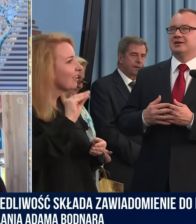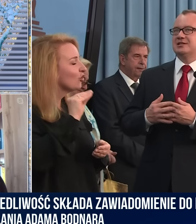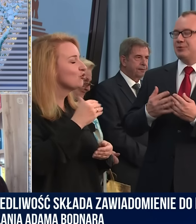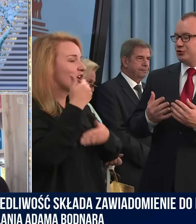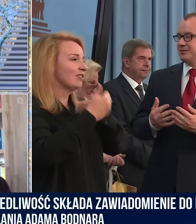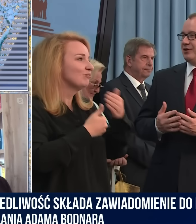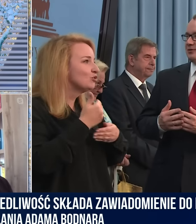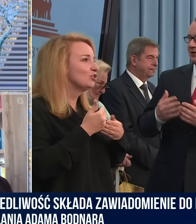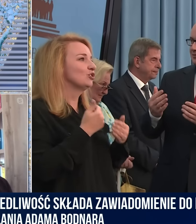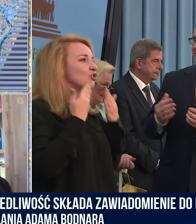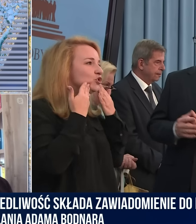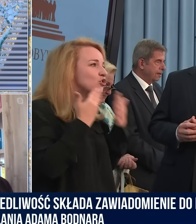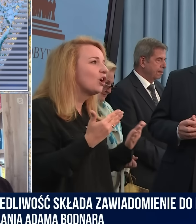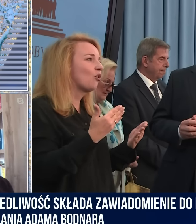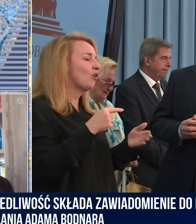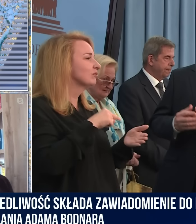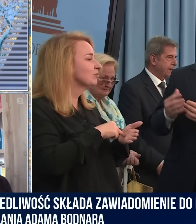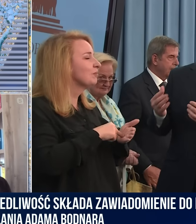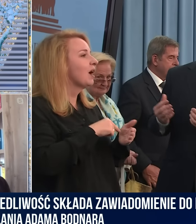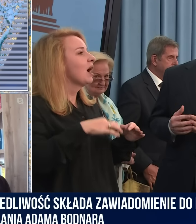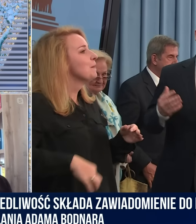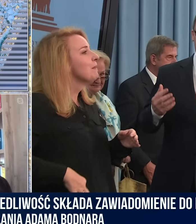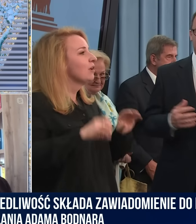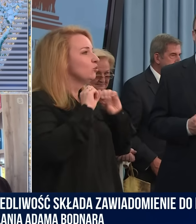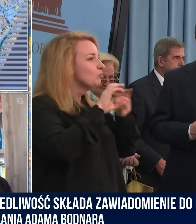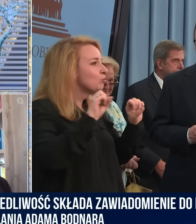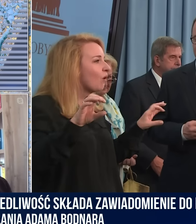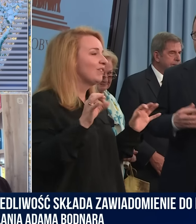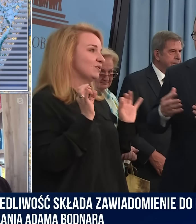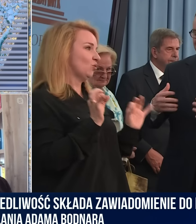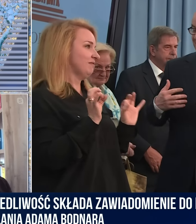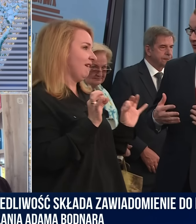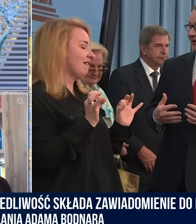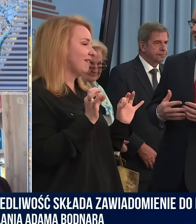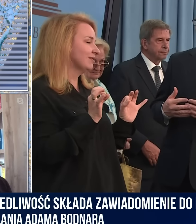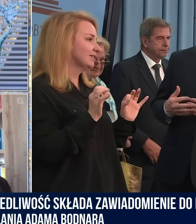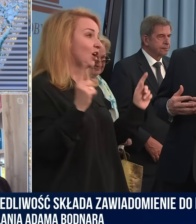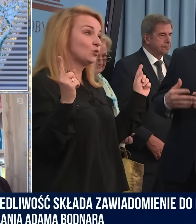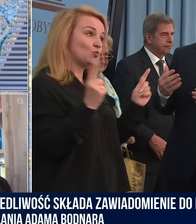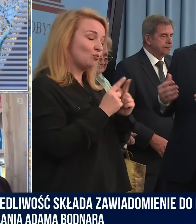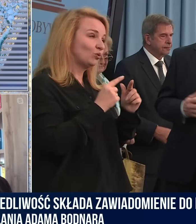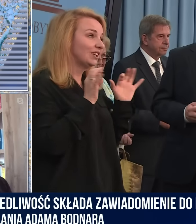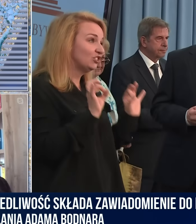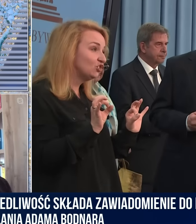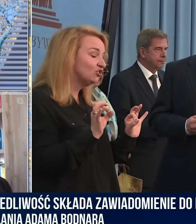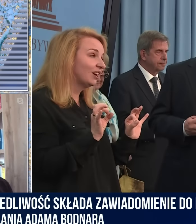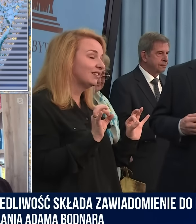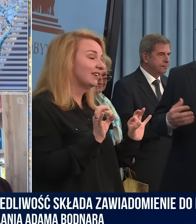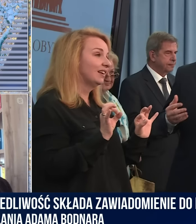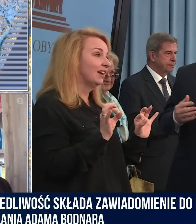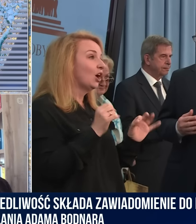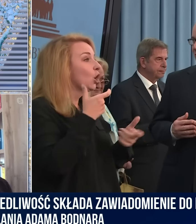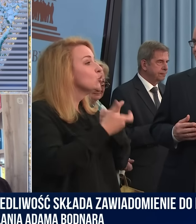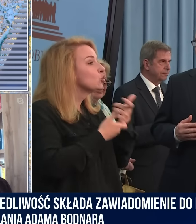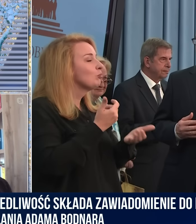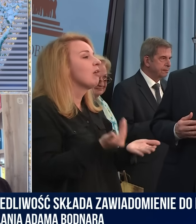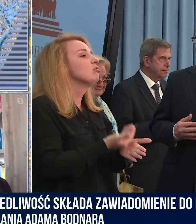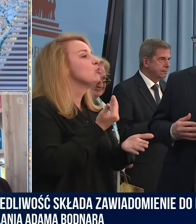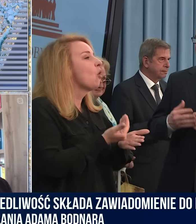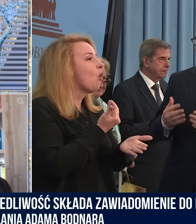wygrało w 2023, ale nie może sprawować władzy, bo ta tęczowa koalicja jest znacznie większa. Oni zrobią wszystko, żeby PiS nie